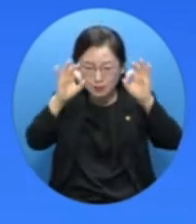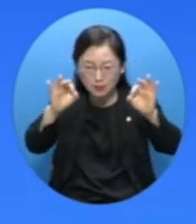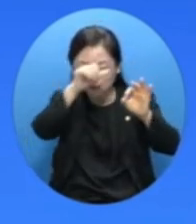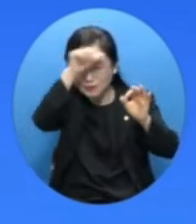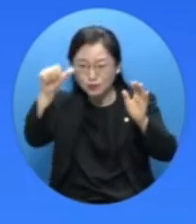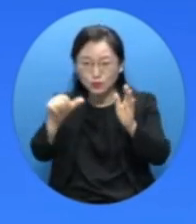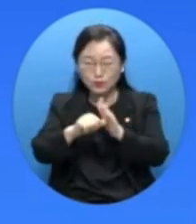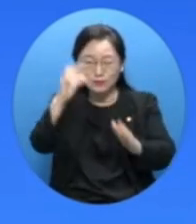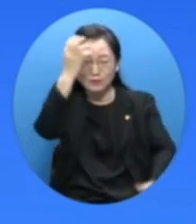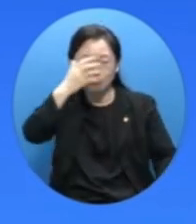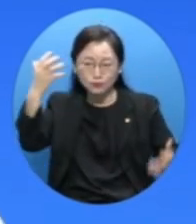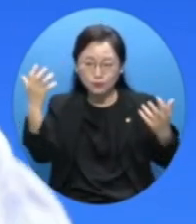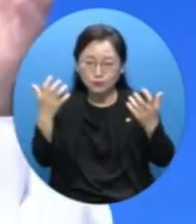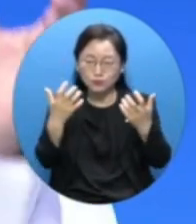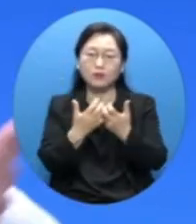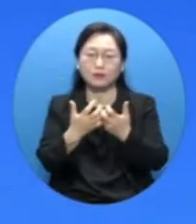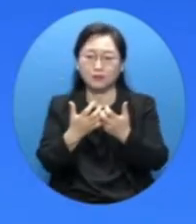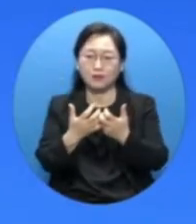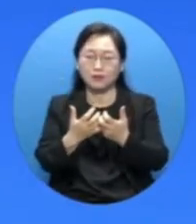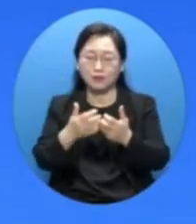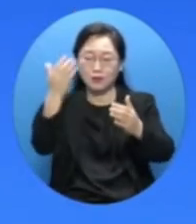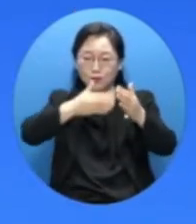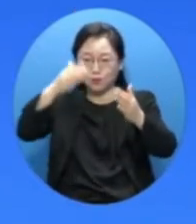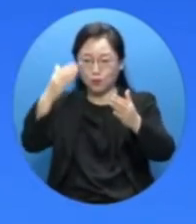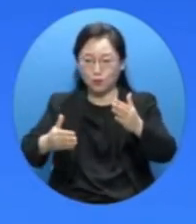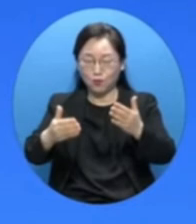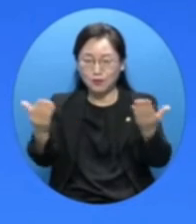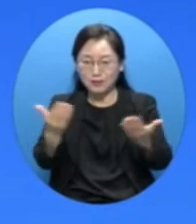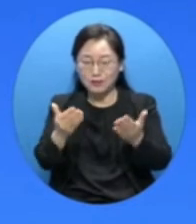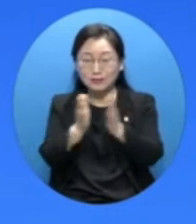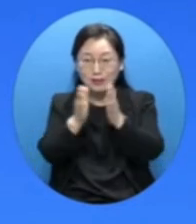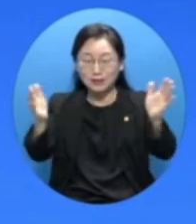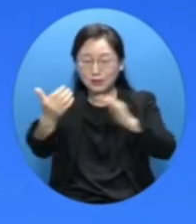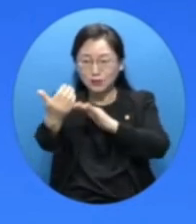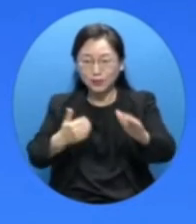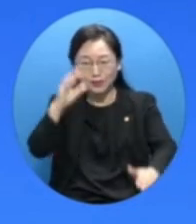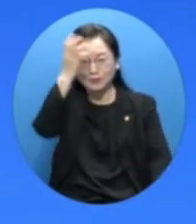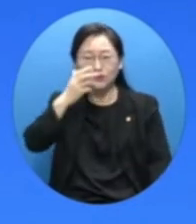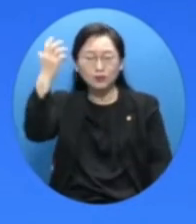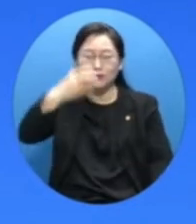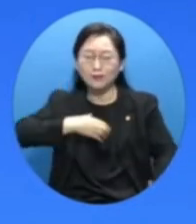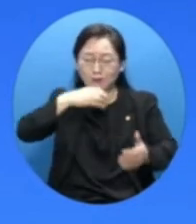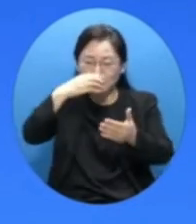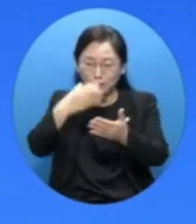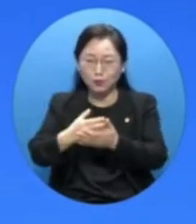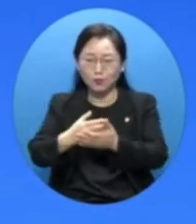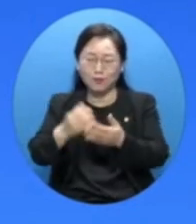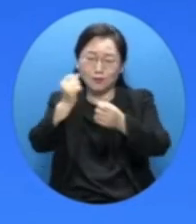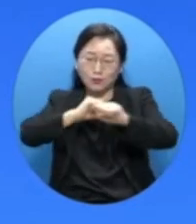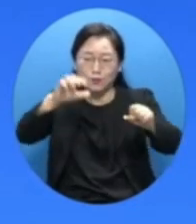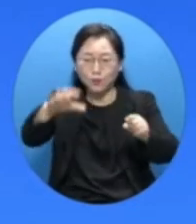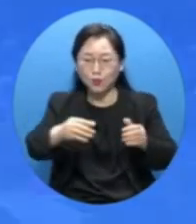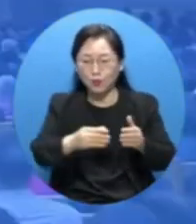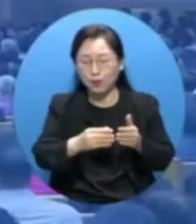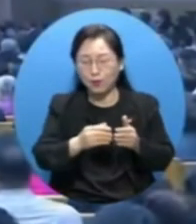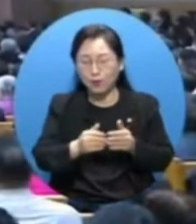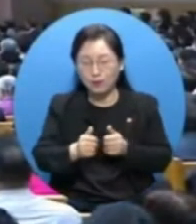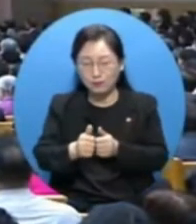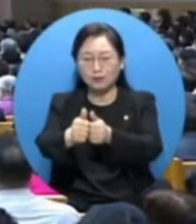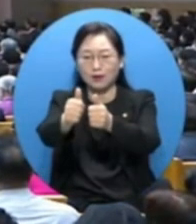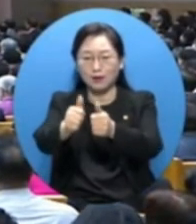충만한 일생이었습니다. 공생을 시작하시기 전에 성령의 감동을 받아서 광야에 가셔서 40일을